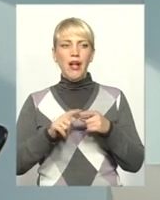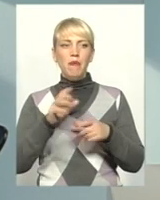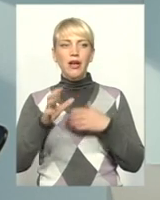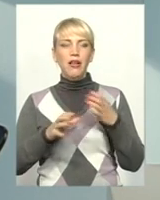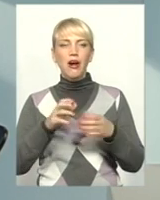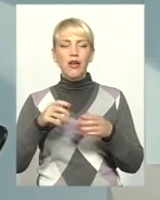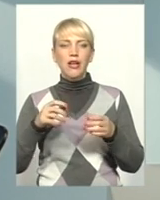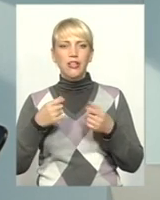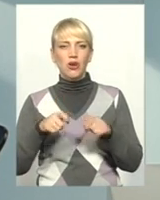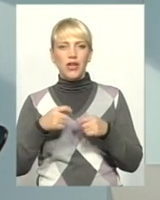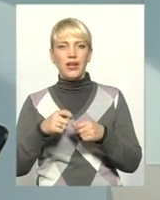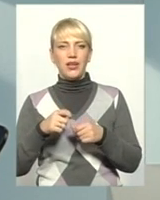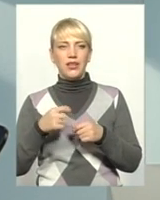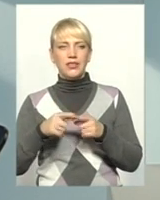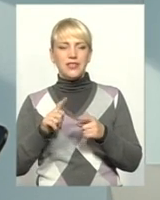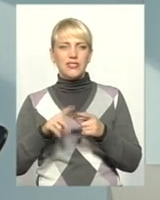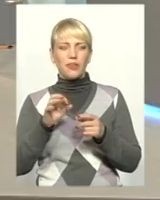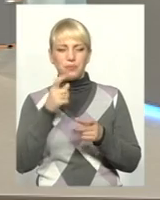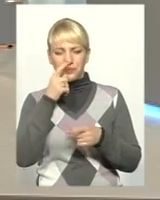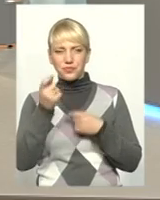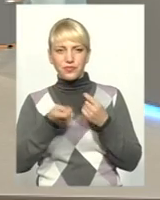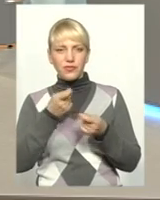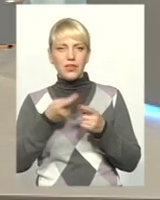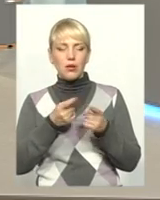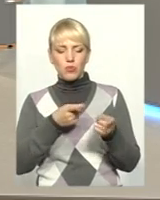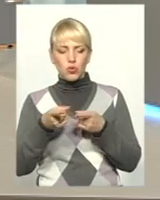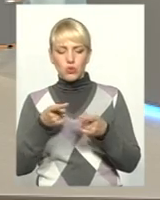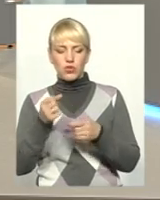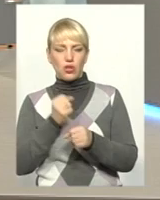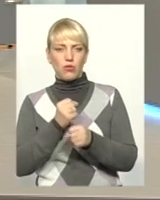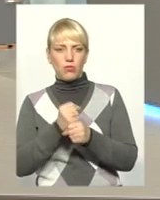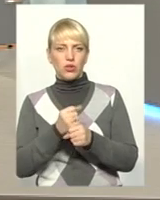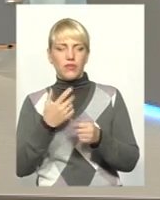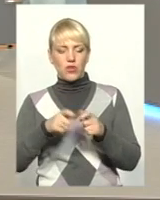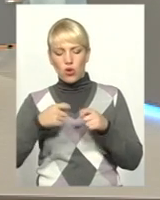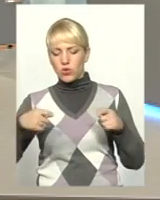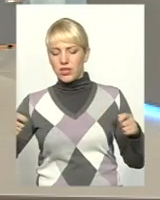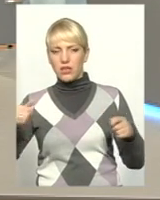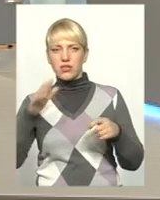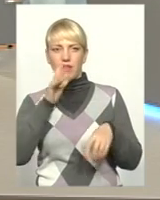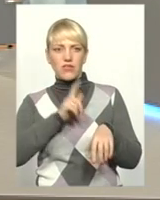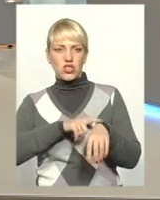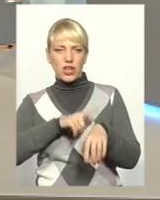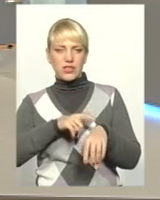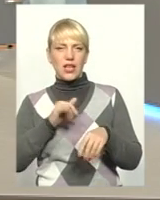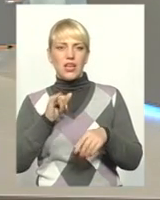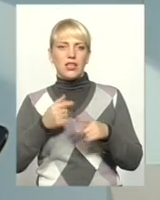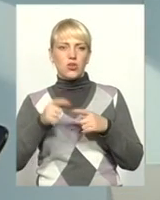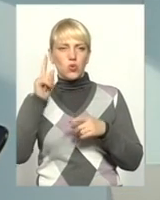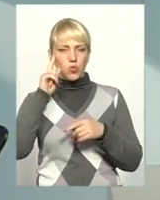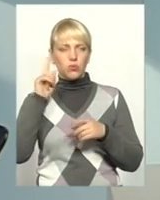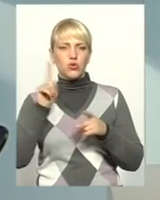часі. Але ми ці всі процедури... Тобто підготовча робота розтягується в часі, так? Трошки підтягується. Ну, але всі процедури вже пройшли. Я